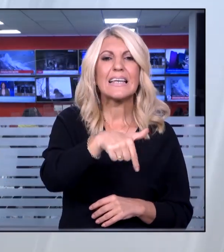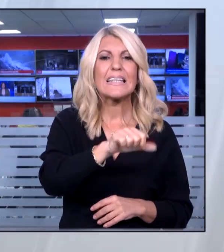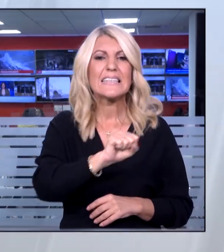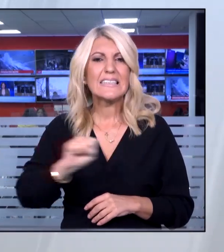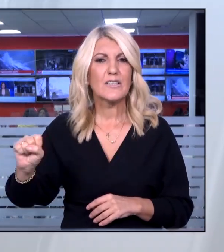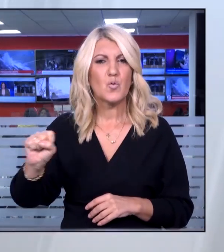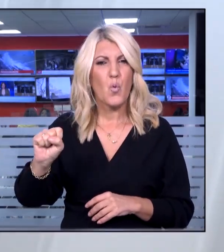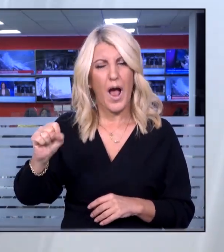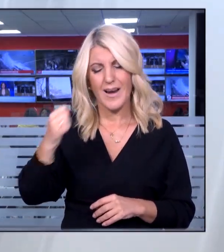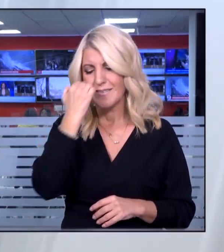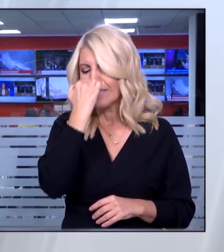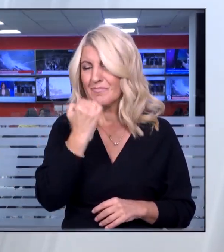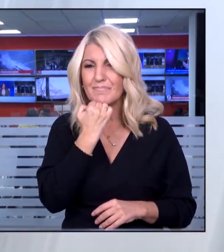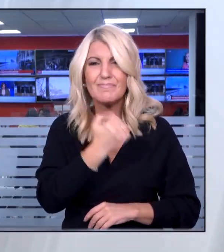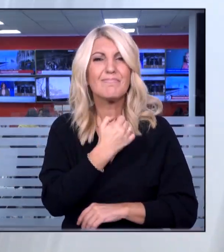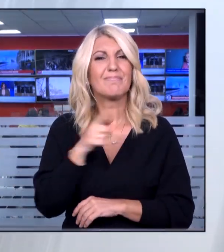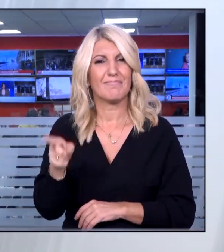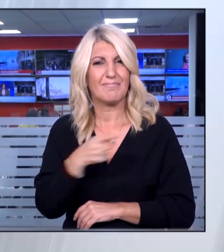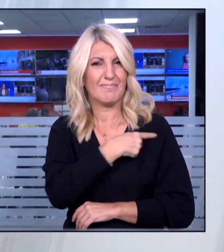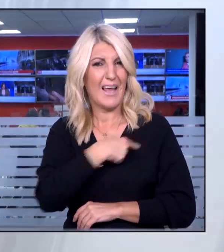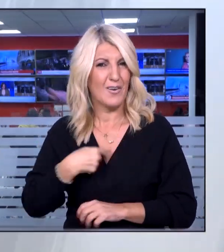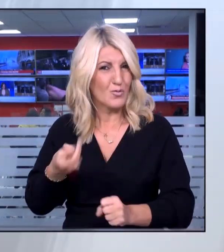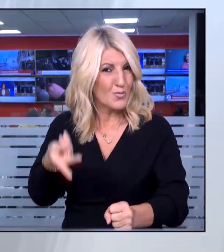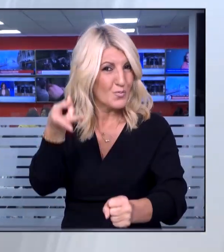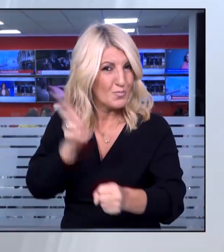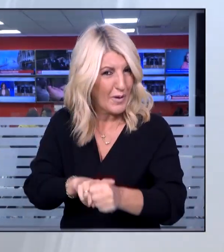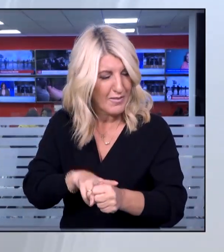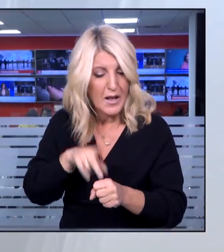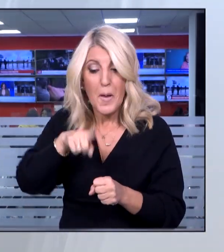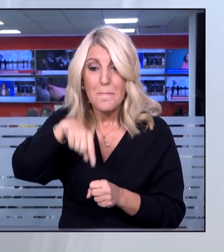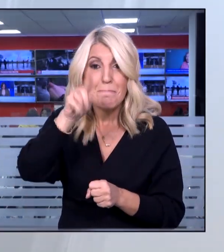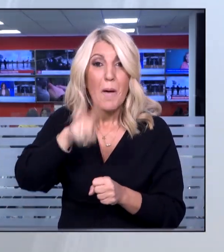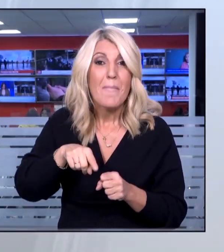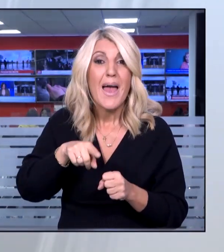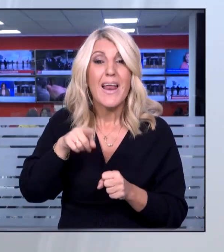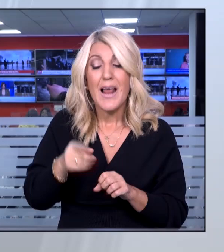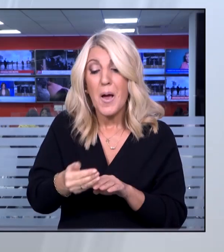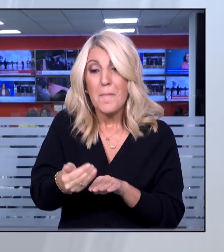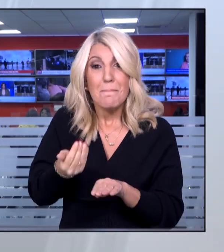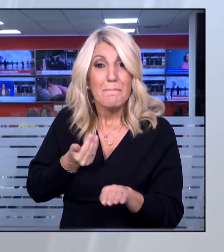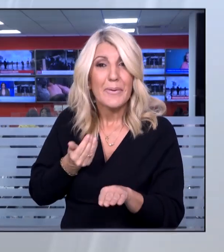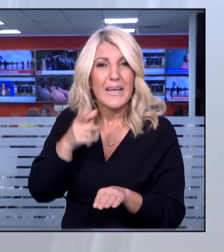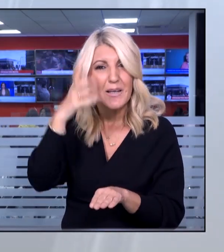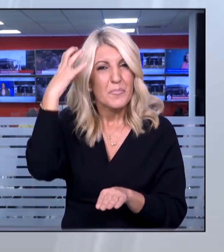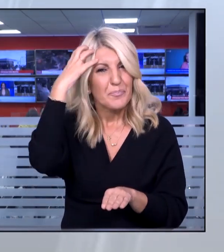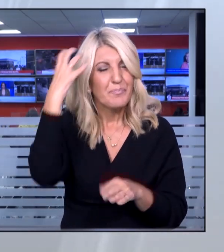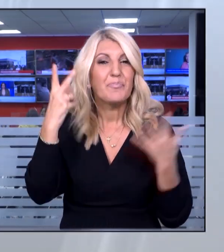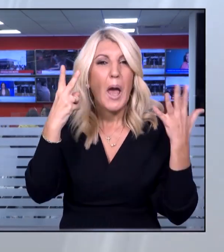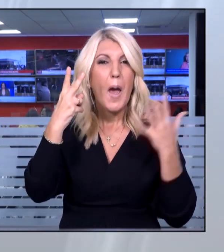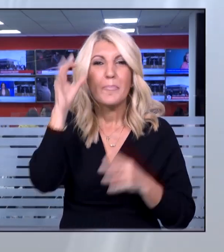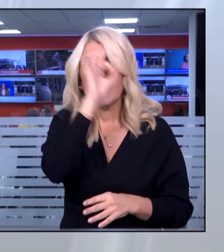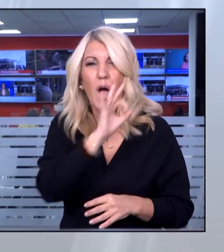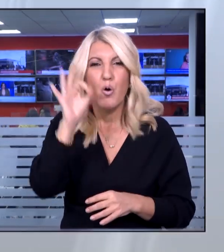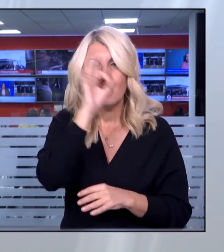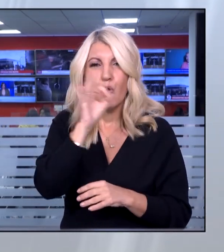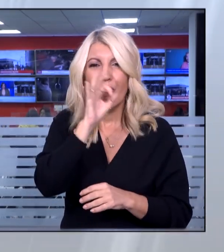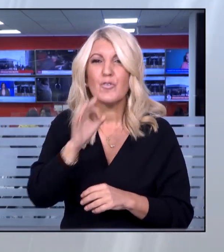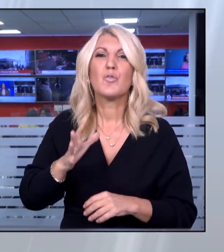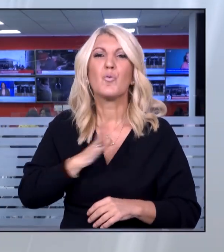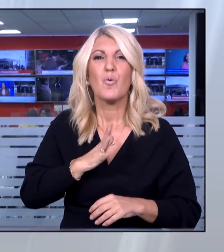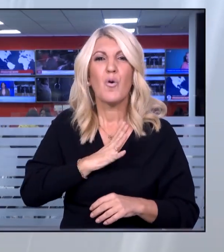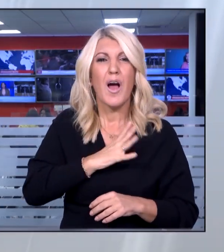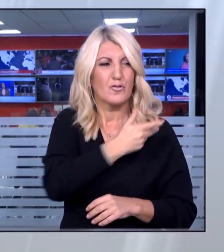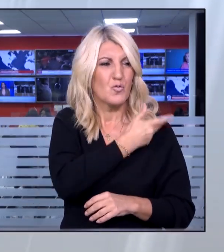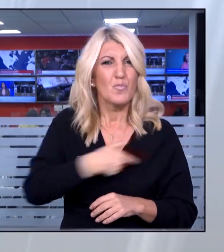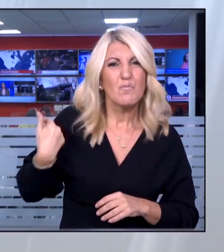Χαμάς μια μέρα πριν από το αιματοκύλισμα της 7ης Οκτωβρίου. Μαζί του τα τρία παιδιά του και η σύζυγός του που κρατά μια τσάντα αξίας